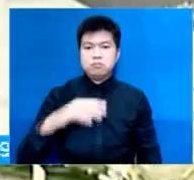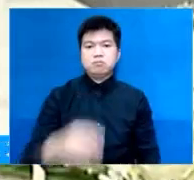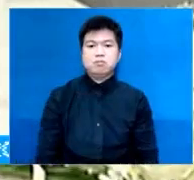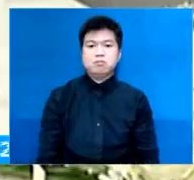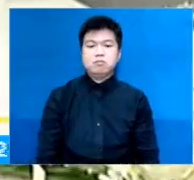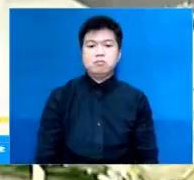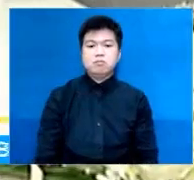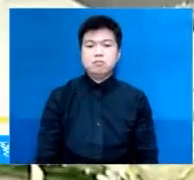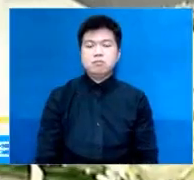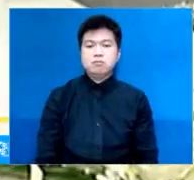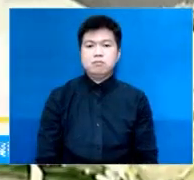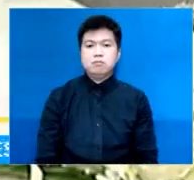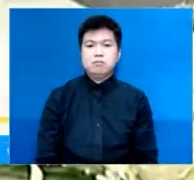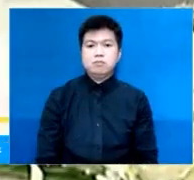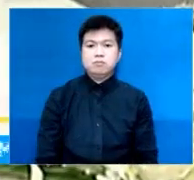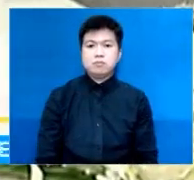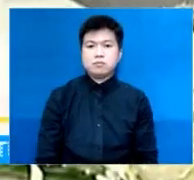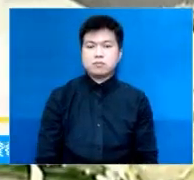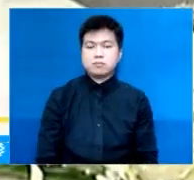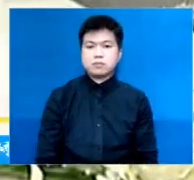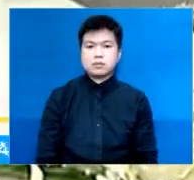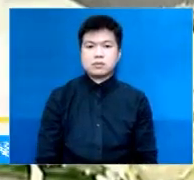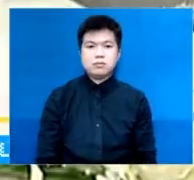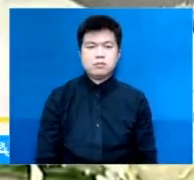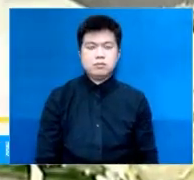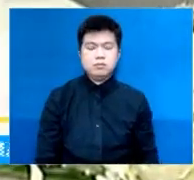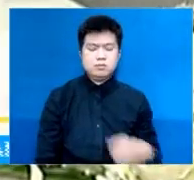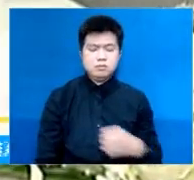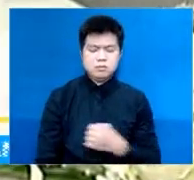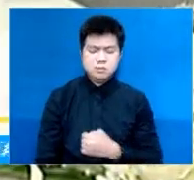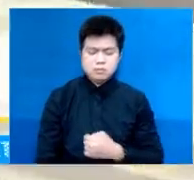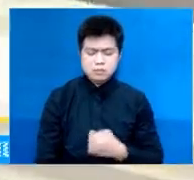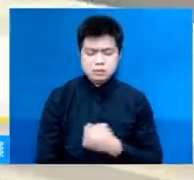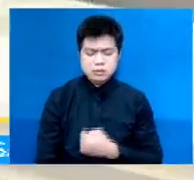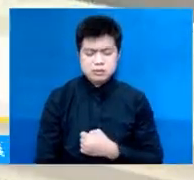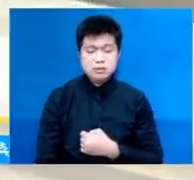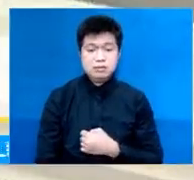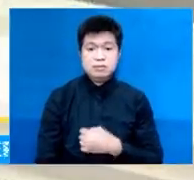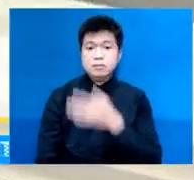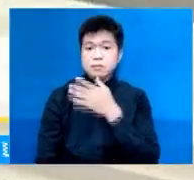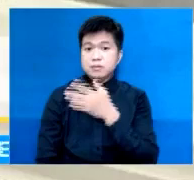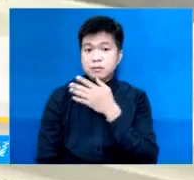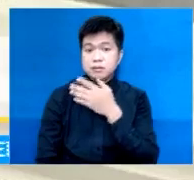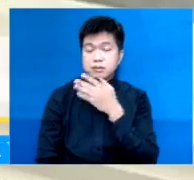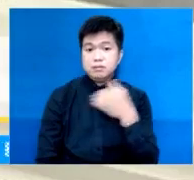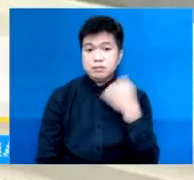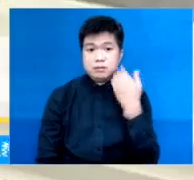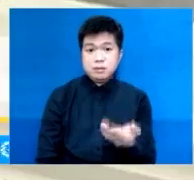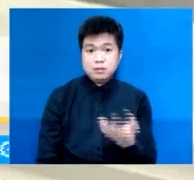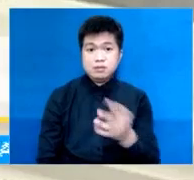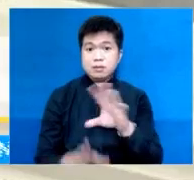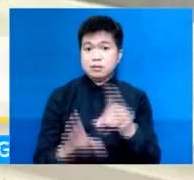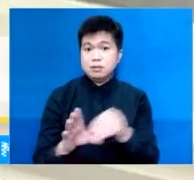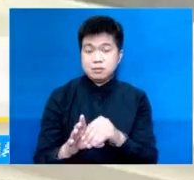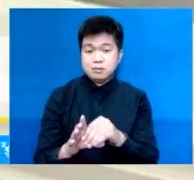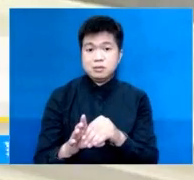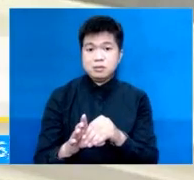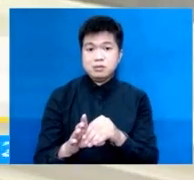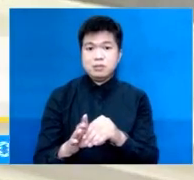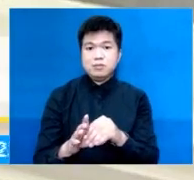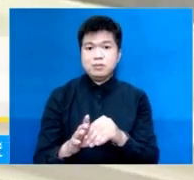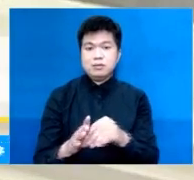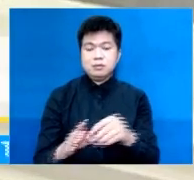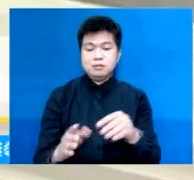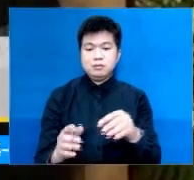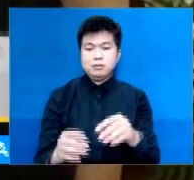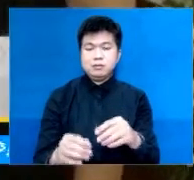Labis ang pagluluksa ni Sheila Cagulada para sa kanyang inang si Emilia Jimena. Kabilang si Aling Emilia sa mga di nakaligtas matapos bumigay